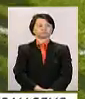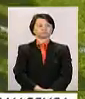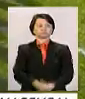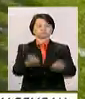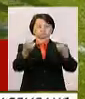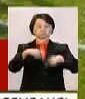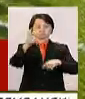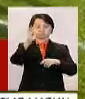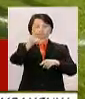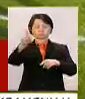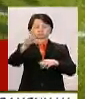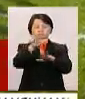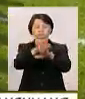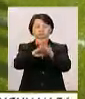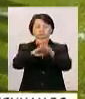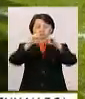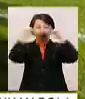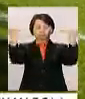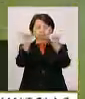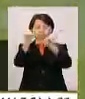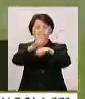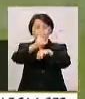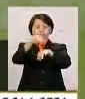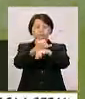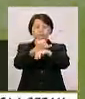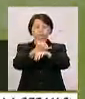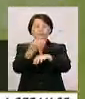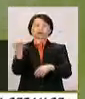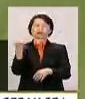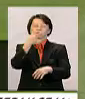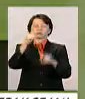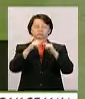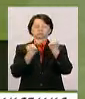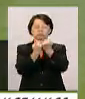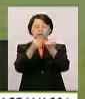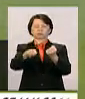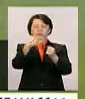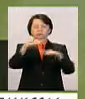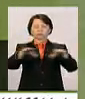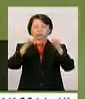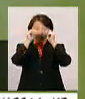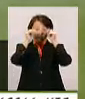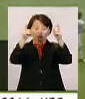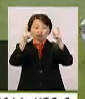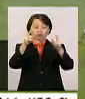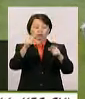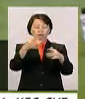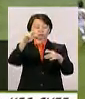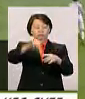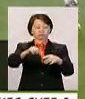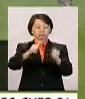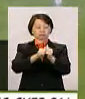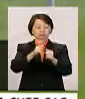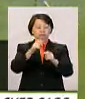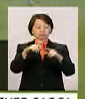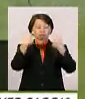Kehadiran 8,000 penyokong membanjiri Stadium Nasional Bukit Jalil ternyata tidak membantu skuad Harimau Muda untuk melakukan kejutan ke atas Jepun. Sebaliknya, pasukan